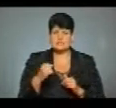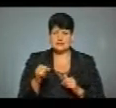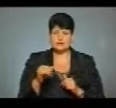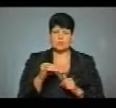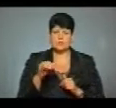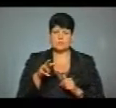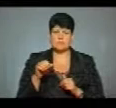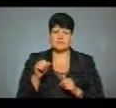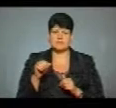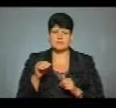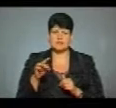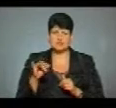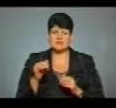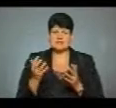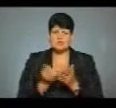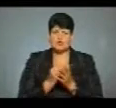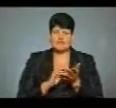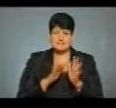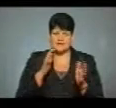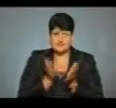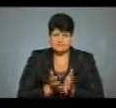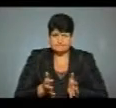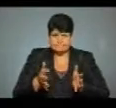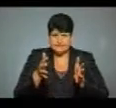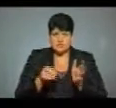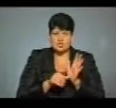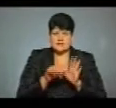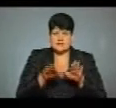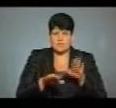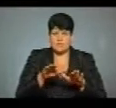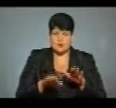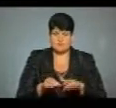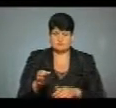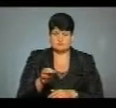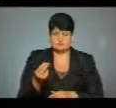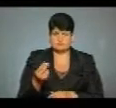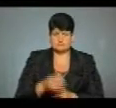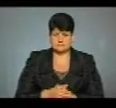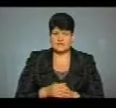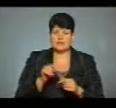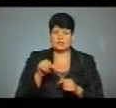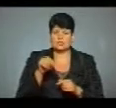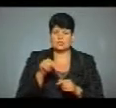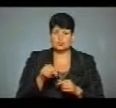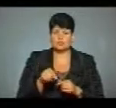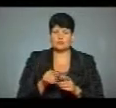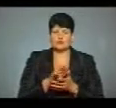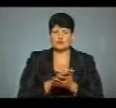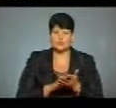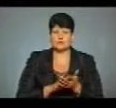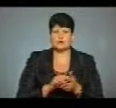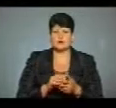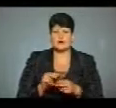Юрій Ятищук знайшов у скляній банці 6-кілограмовий скарб. Нині в монастирі отців Бернардинів тривають